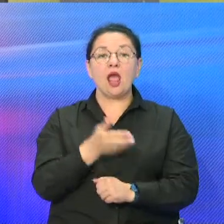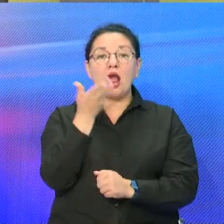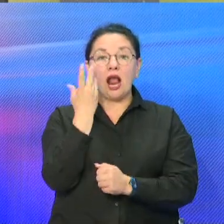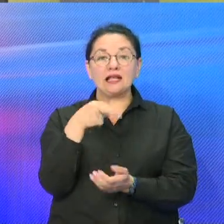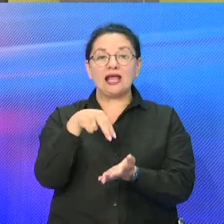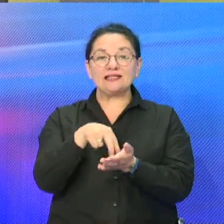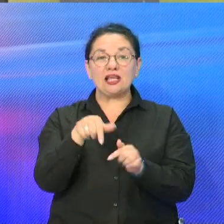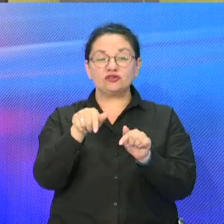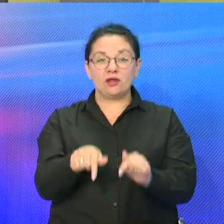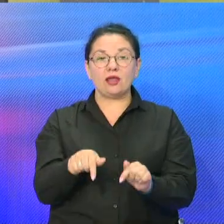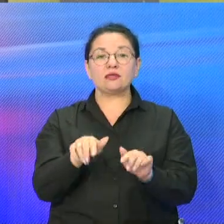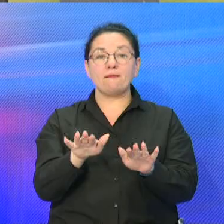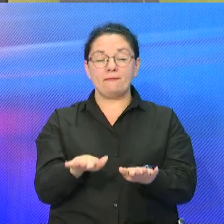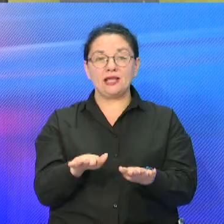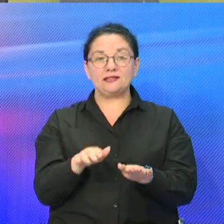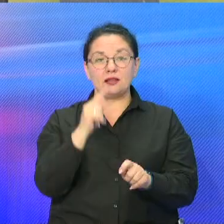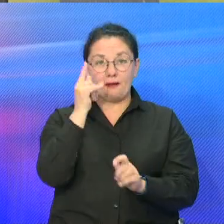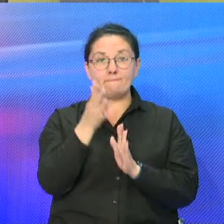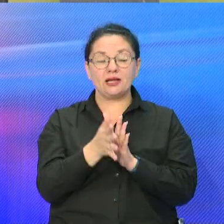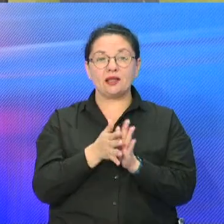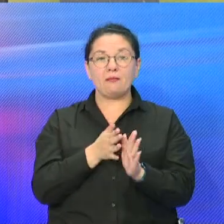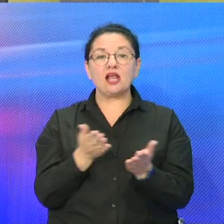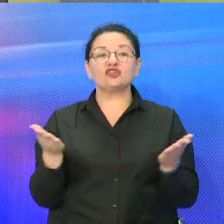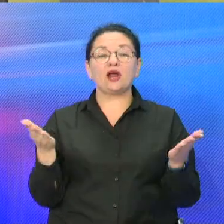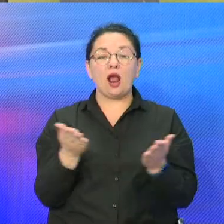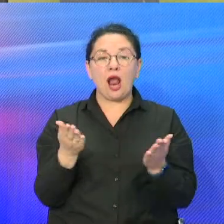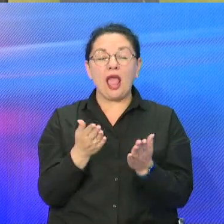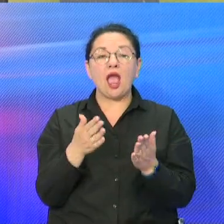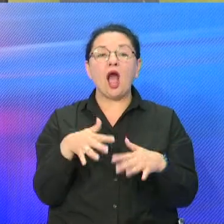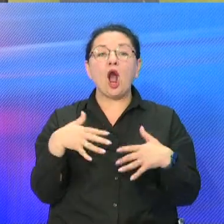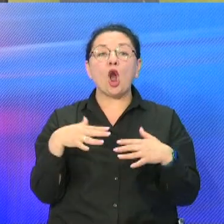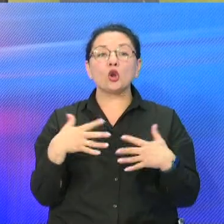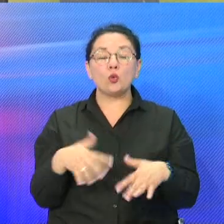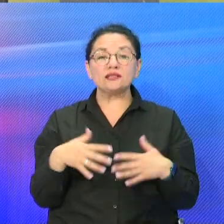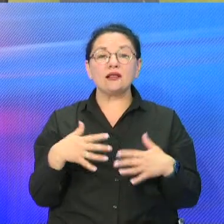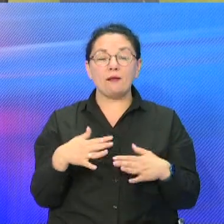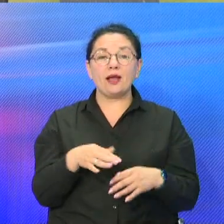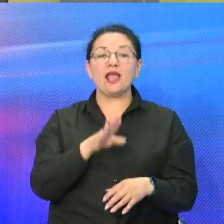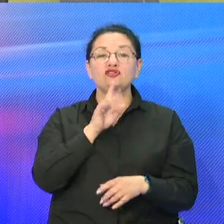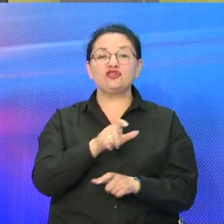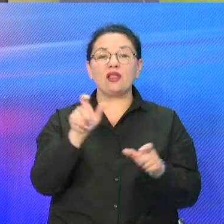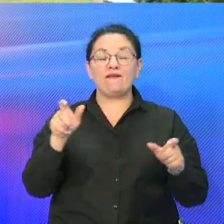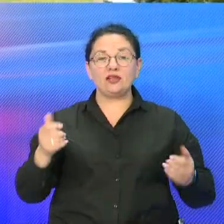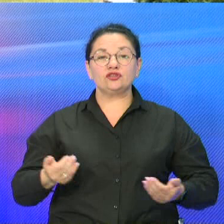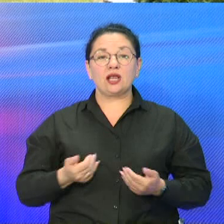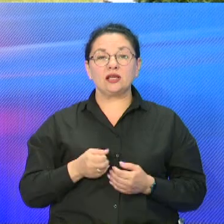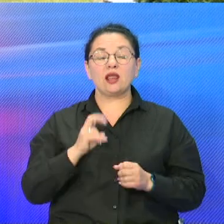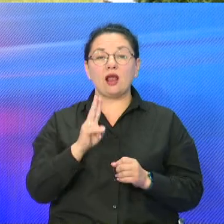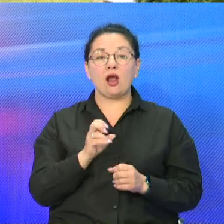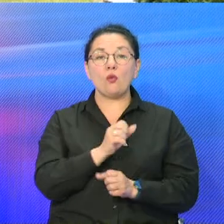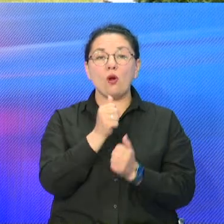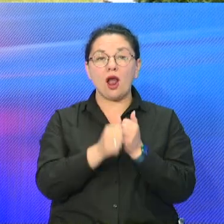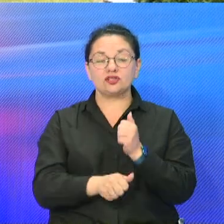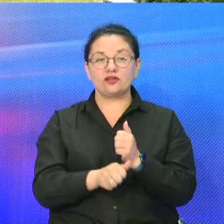на этом месте, то понимаешь, какая хрупкая человеческая жизнь, какой хрупкий мир, и как важно его сегодня защитить. У каждого